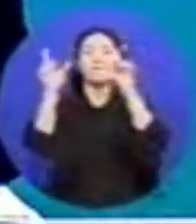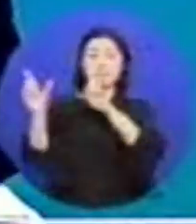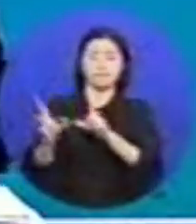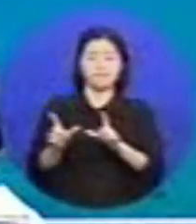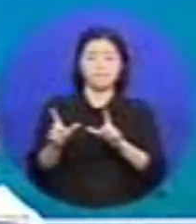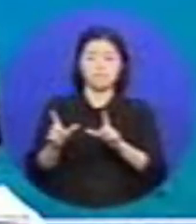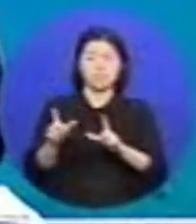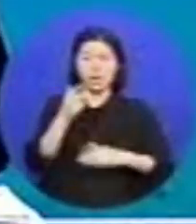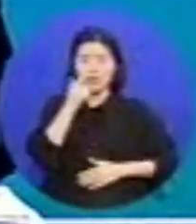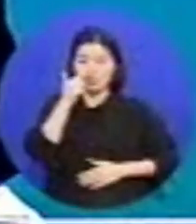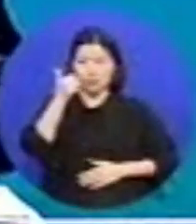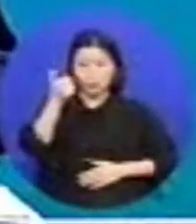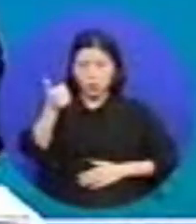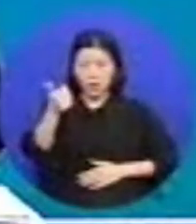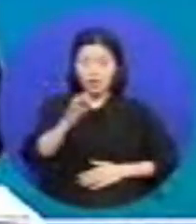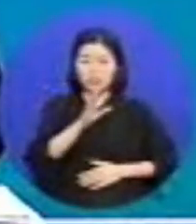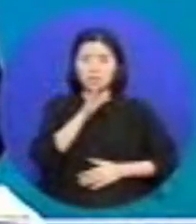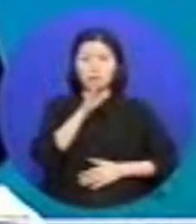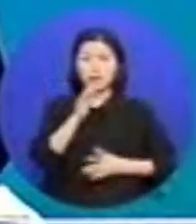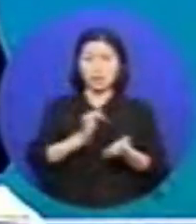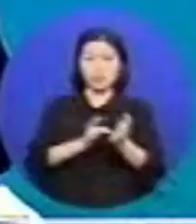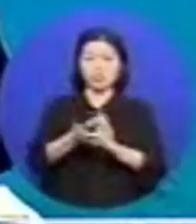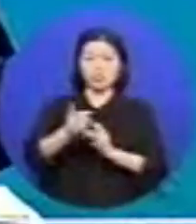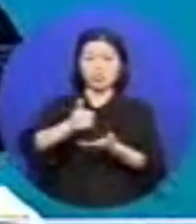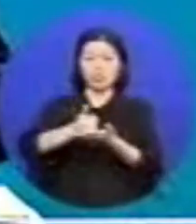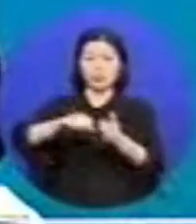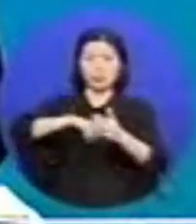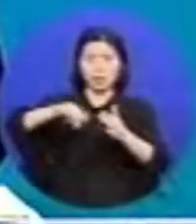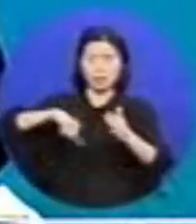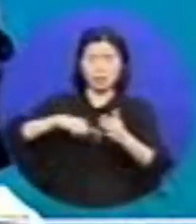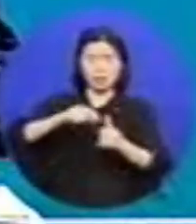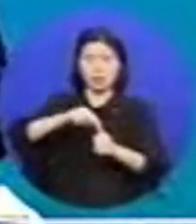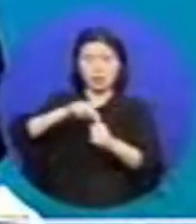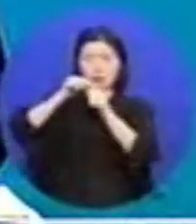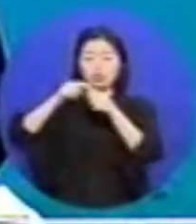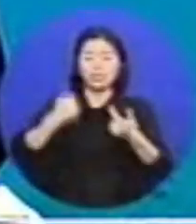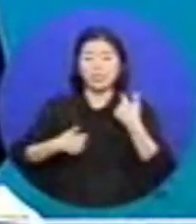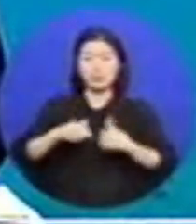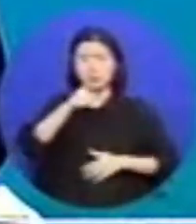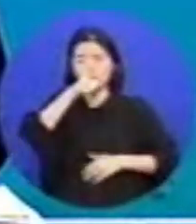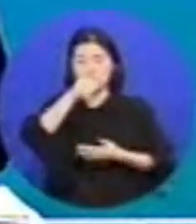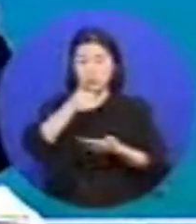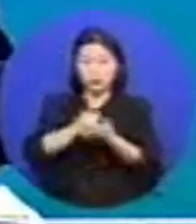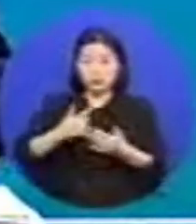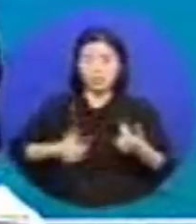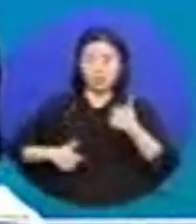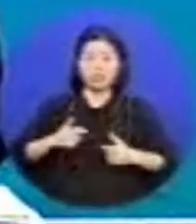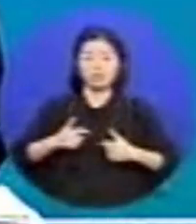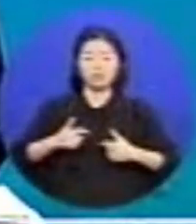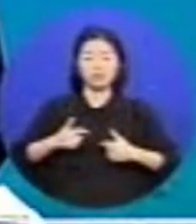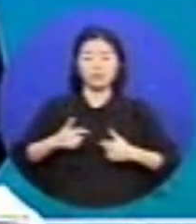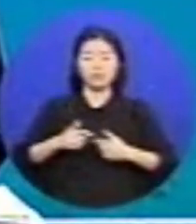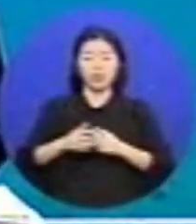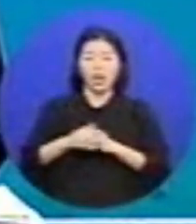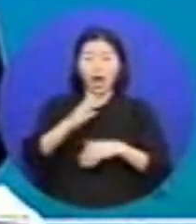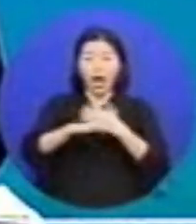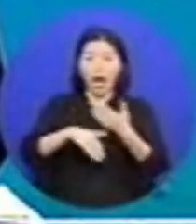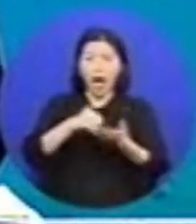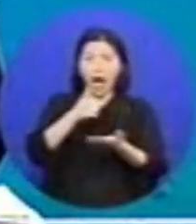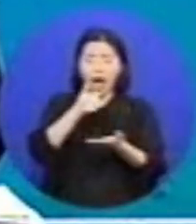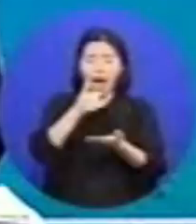부모가 정말 예수님 안에서 누리는 구원의 기쁨, 속죄의 기쁨, 하나님의 사랑을 누리고